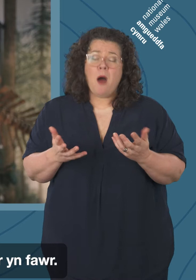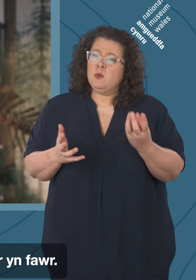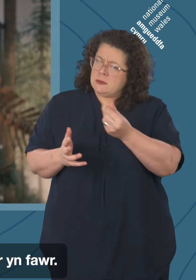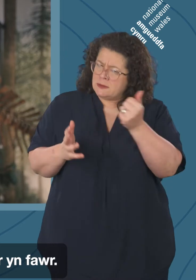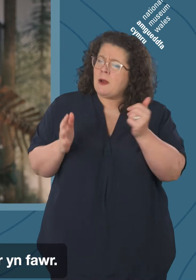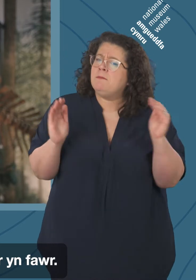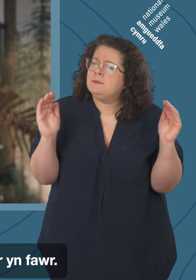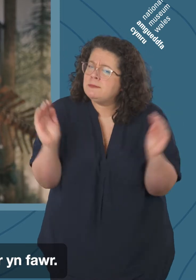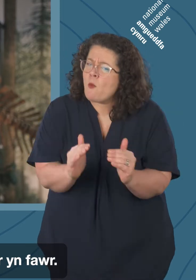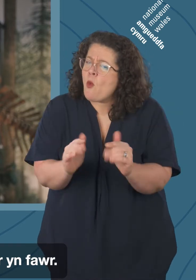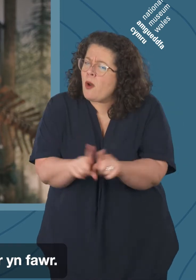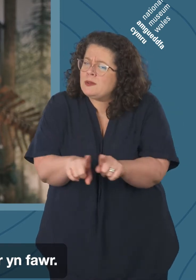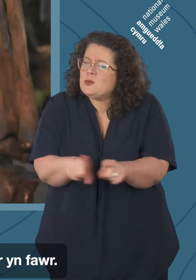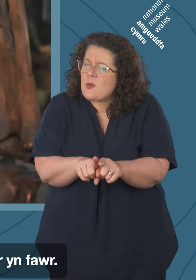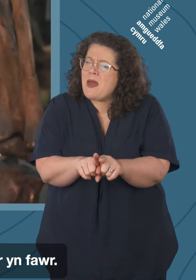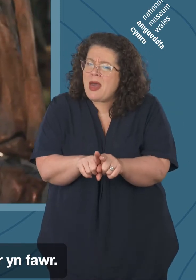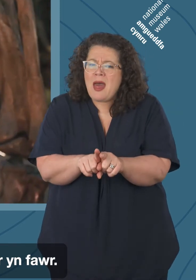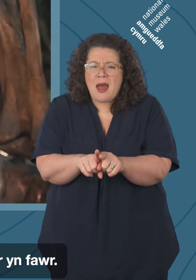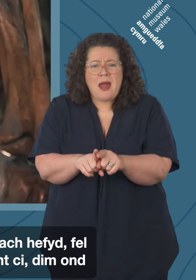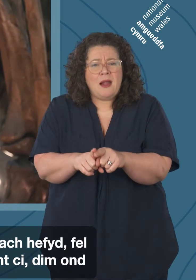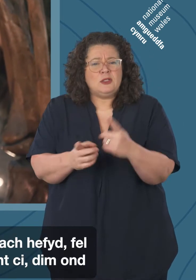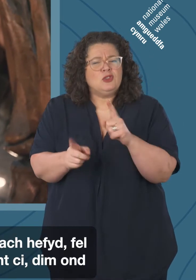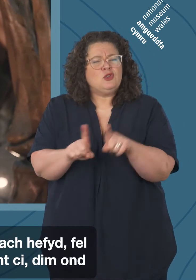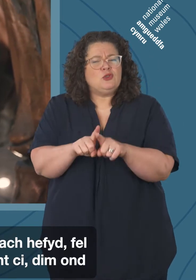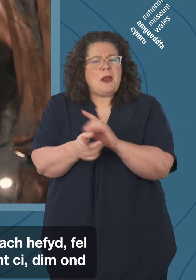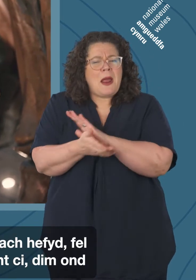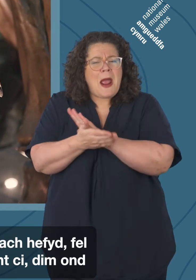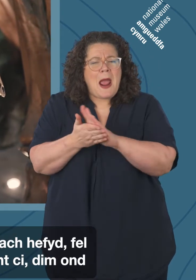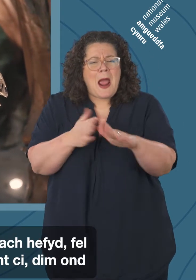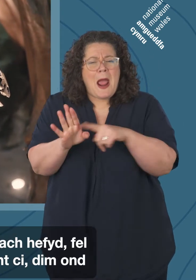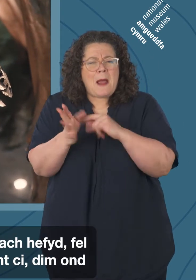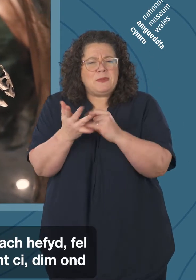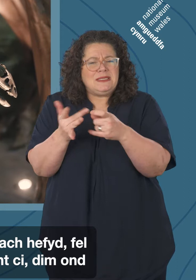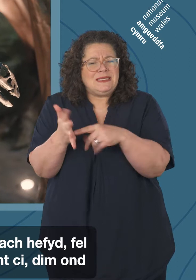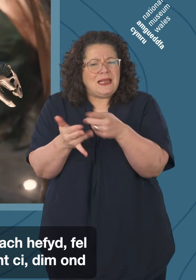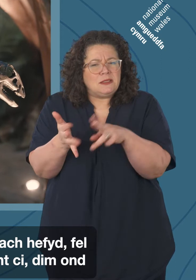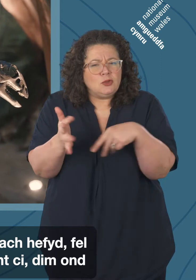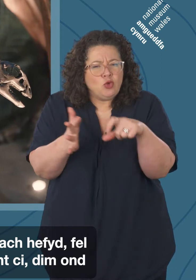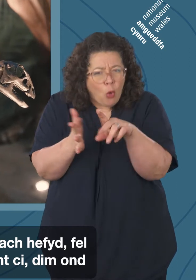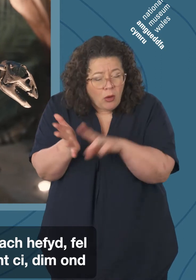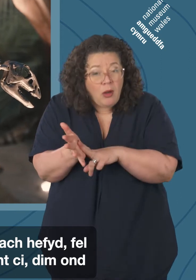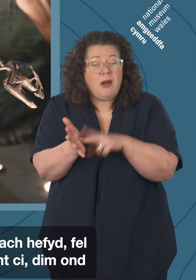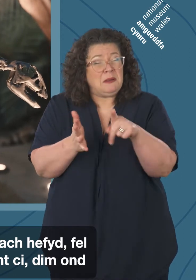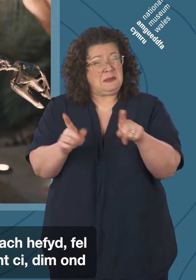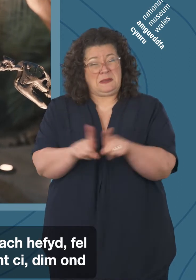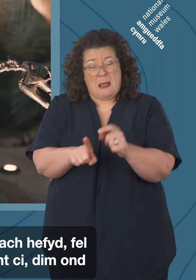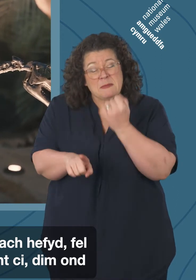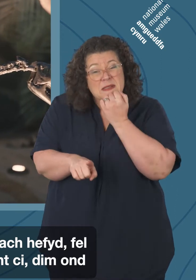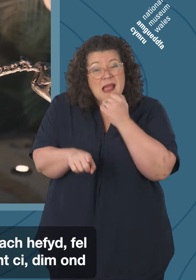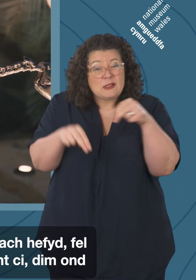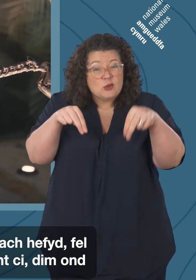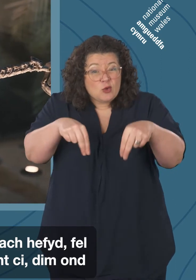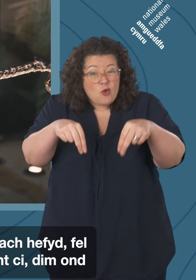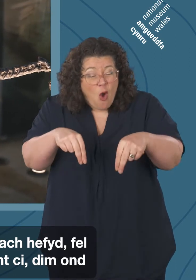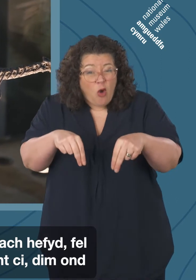oedd pob dainosaur yn mawr. Roedd yn clawr o ddainosauriad bach hefyd fel hypsydloff o dain a oedd tia yn